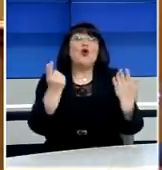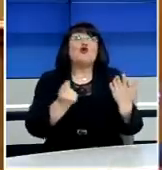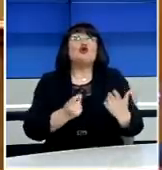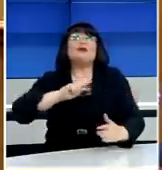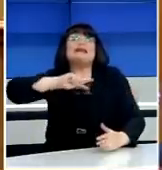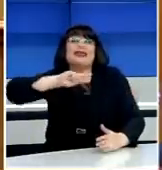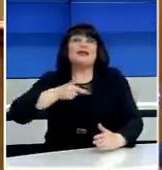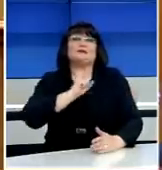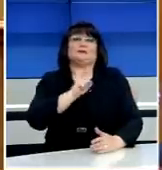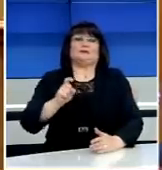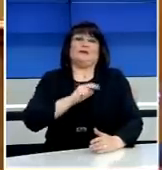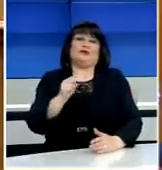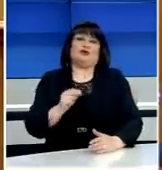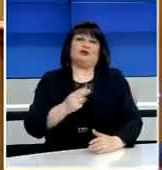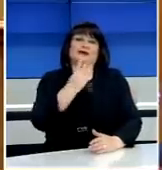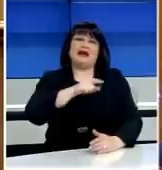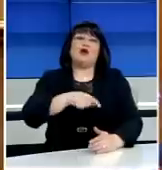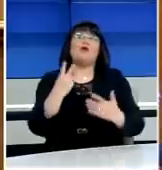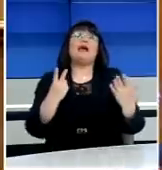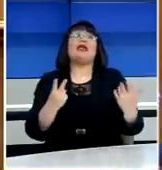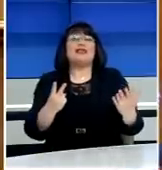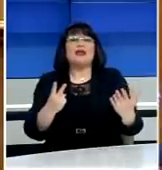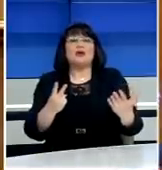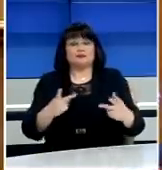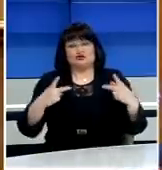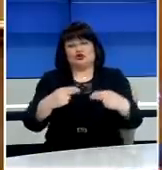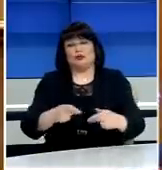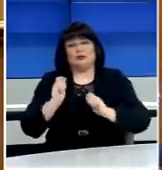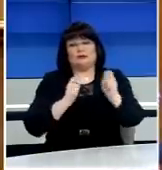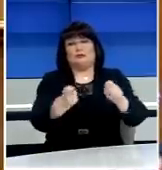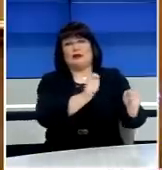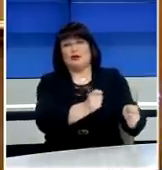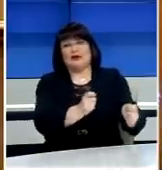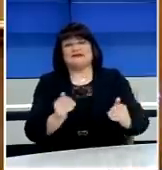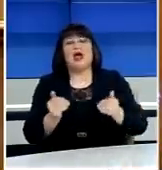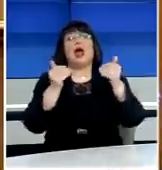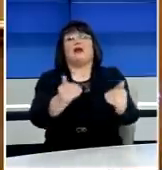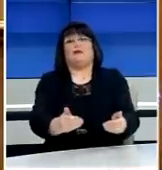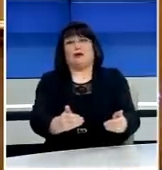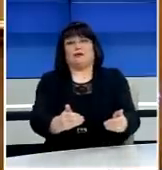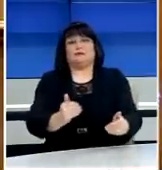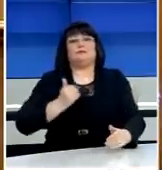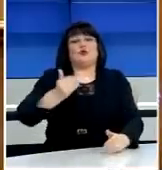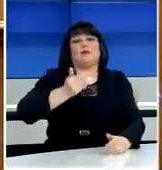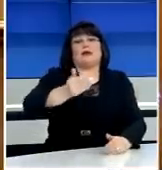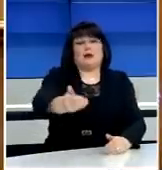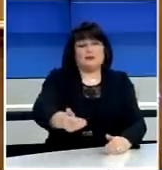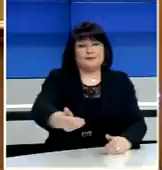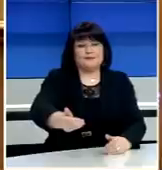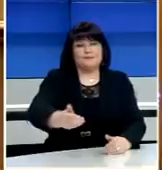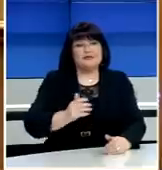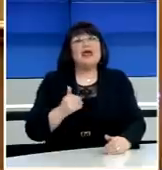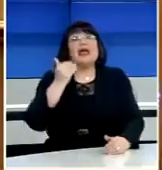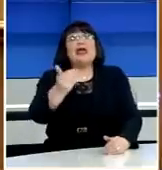δις. 3,2 δις είναι οι αναστολές πληρωμών. Αναστολές πληρωμών. Θα κληθούν να τα